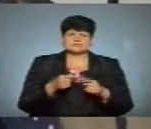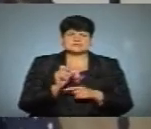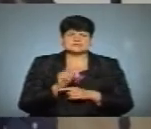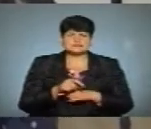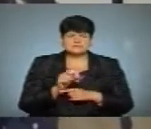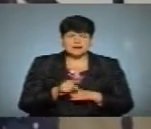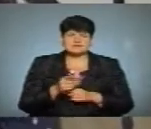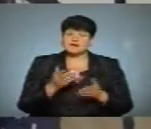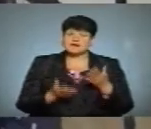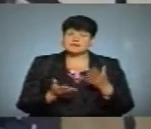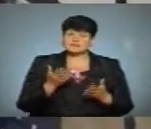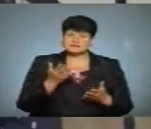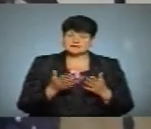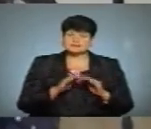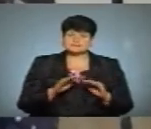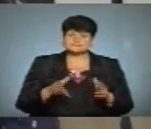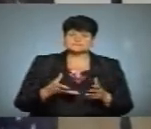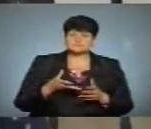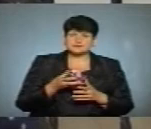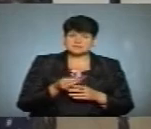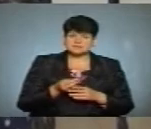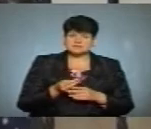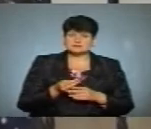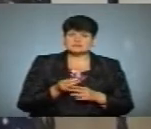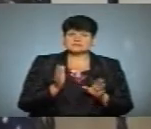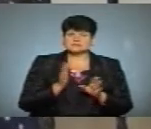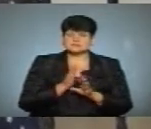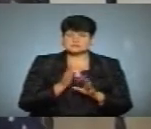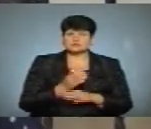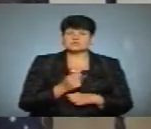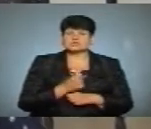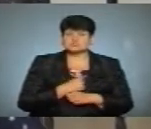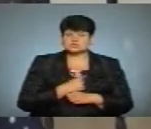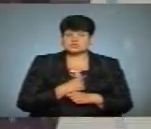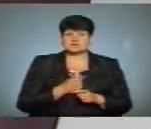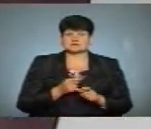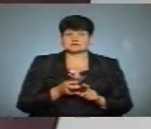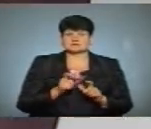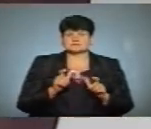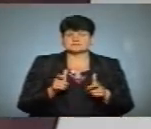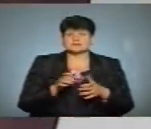завдання, але все-таки учні платили за атмосферу, якої, на жаль, із-за вірусу не було.